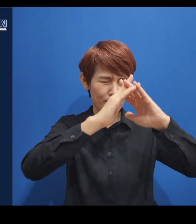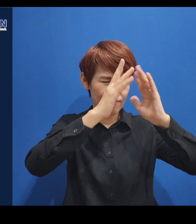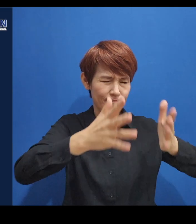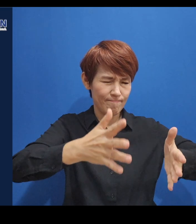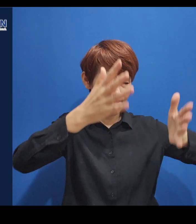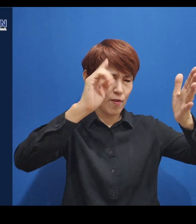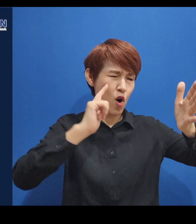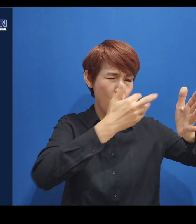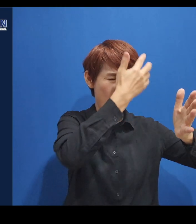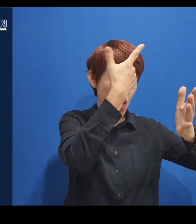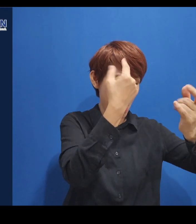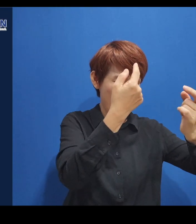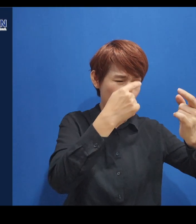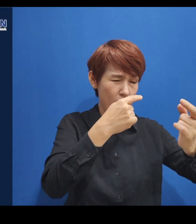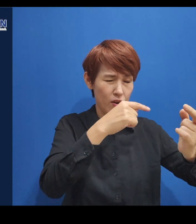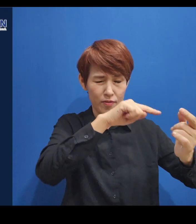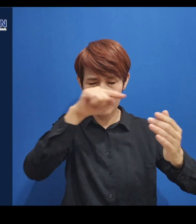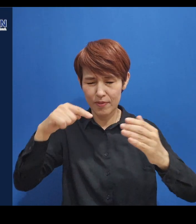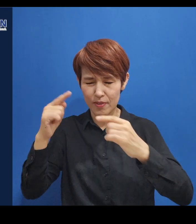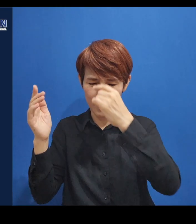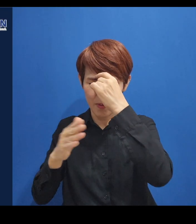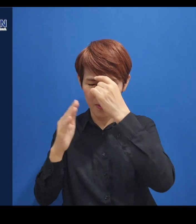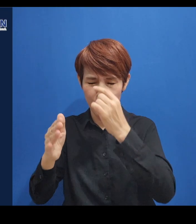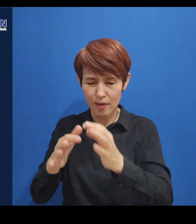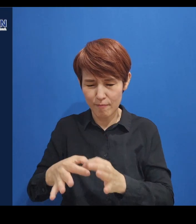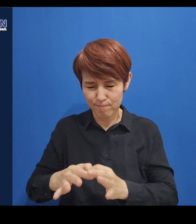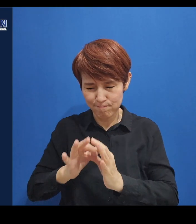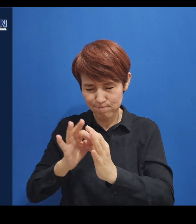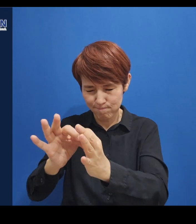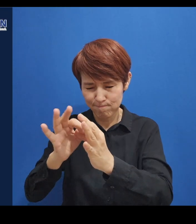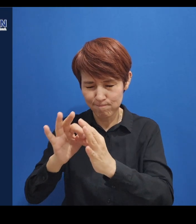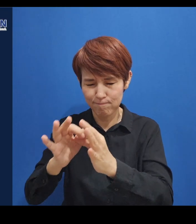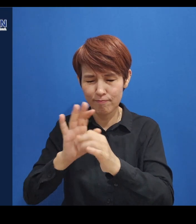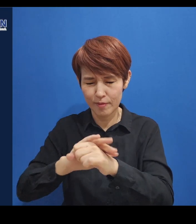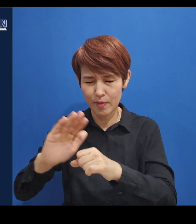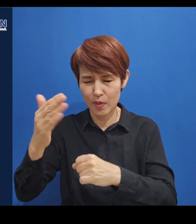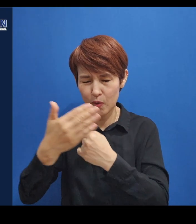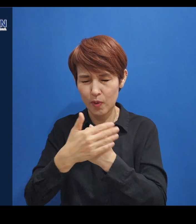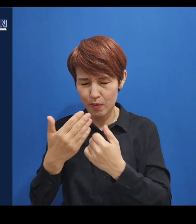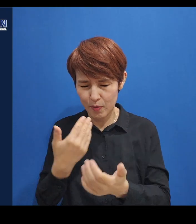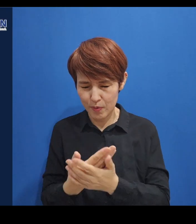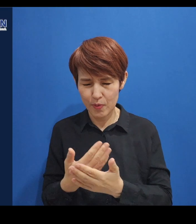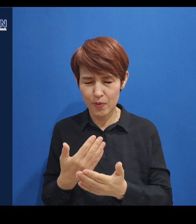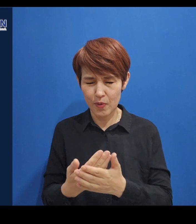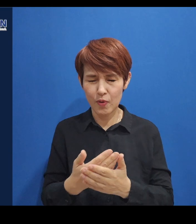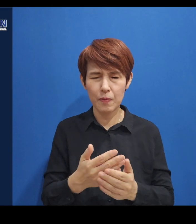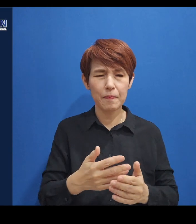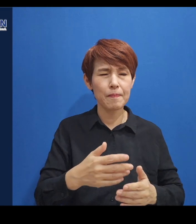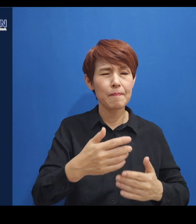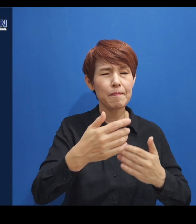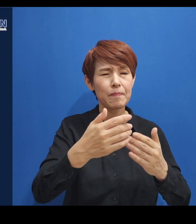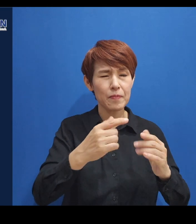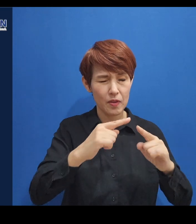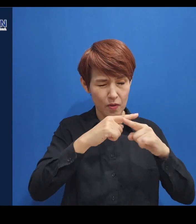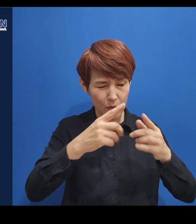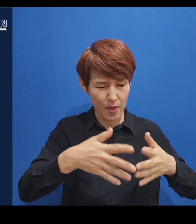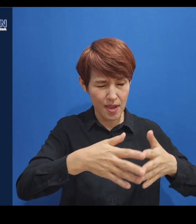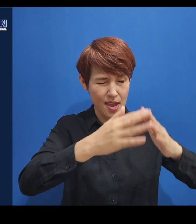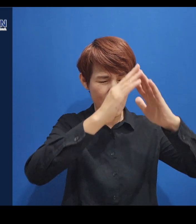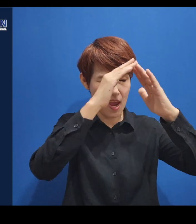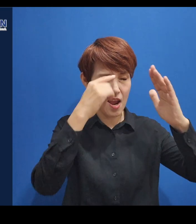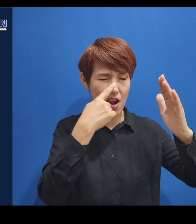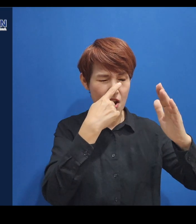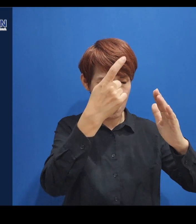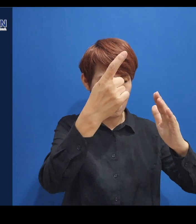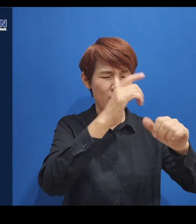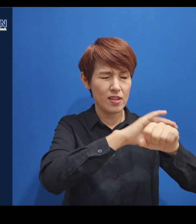우리의 관계도 아름답게 지어지게 하시고, 건물이 편리해진 것처럼 내가 나의 주님께 쓰시기 좋은 도구가 되게 주여